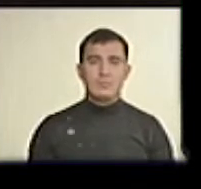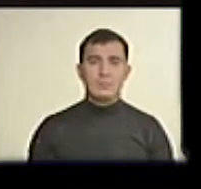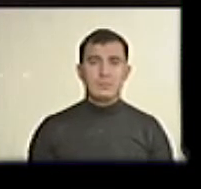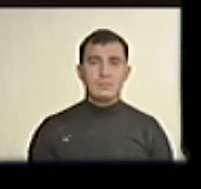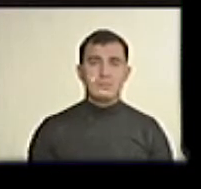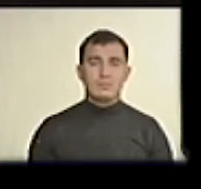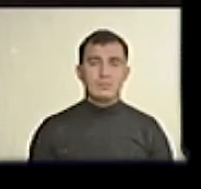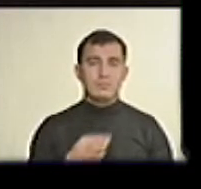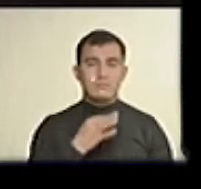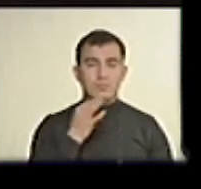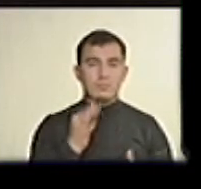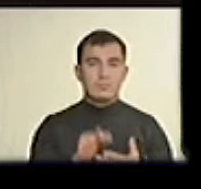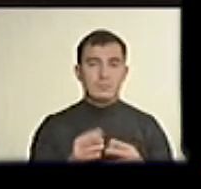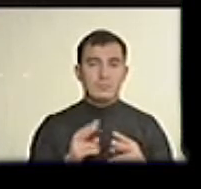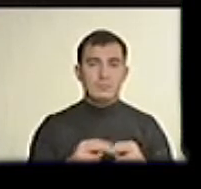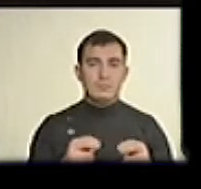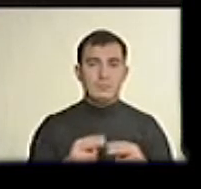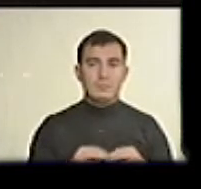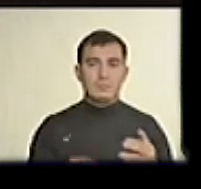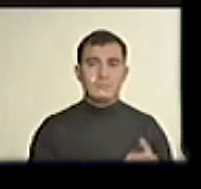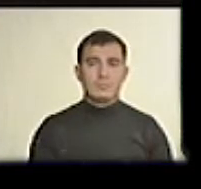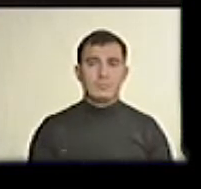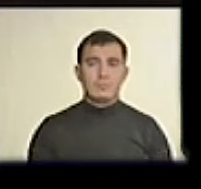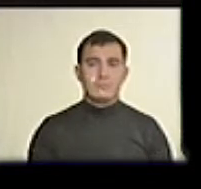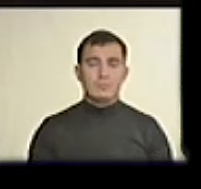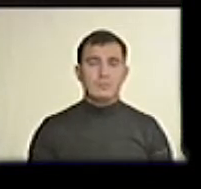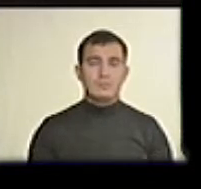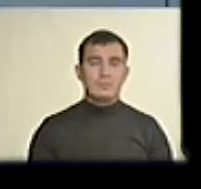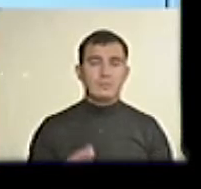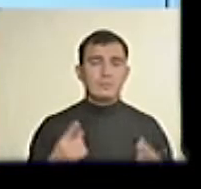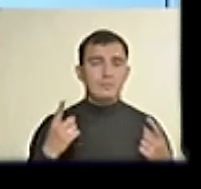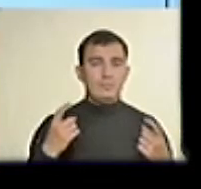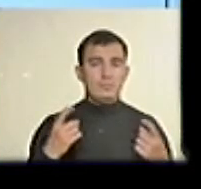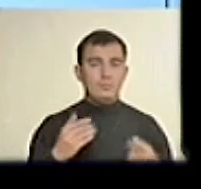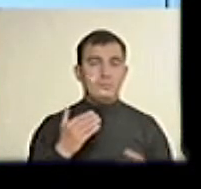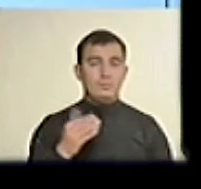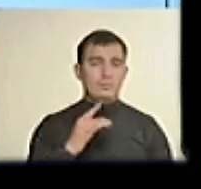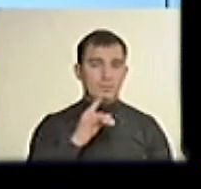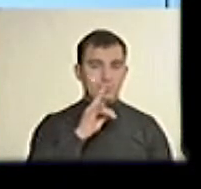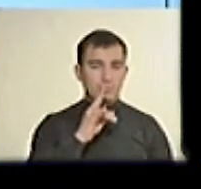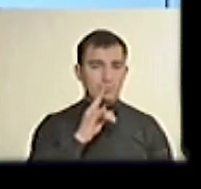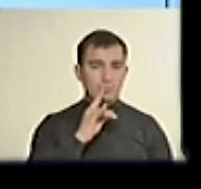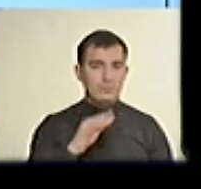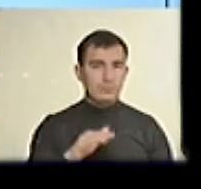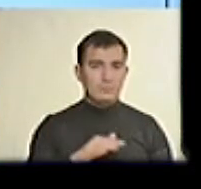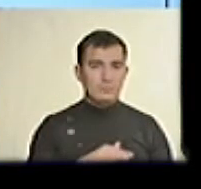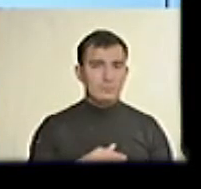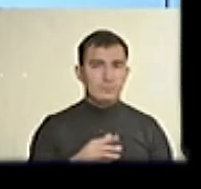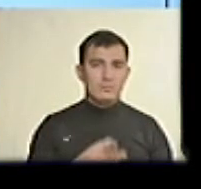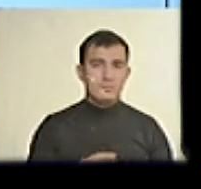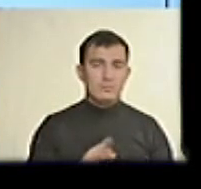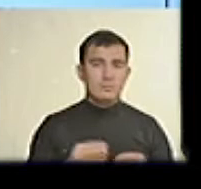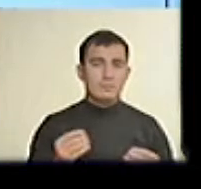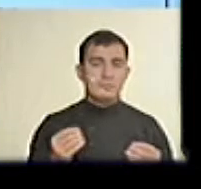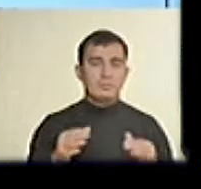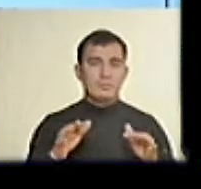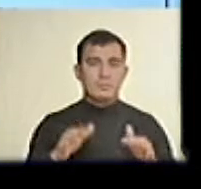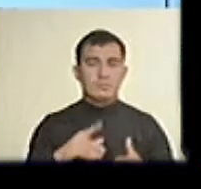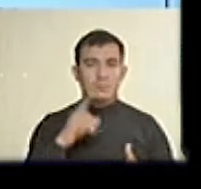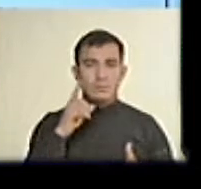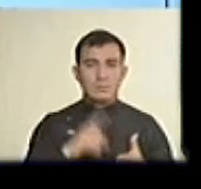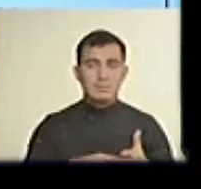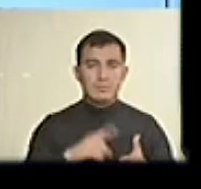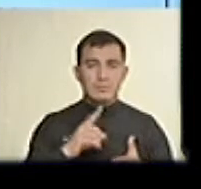Qani javoblaringizni bir tekshirib ko'ringchi. Buxoro va Samarqand. Demak, Tangrining jamoli, Islom